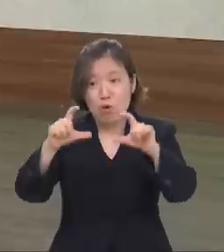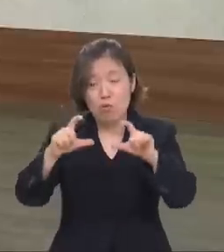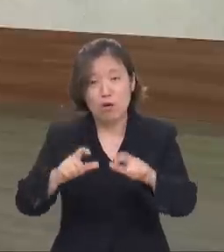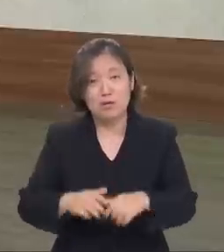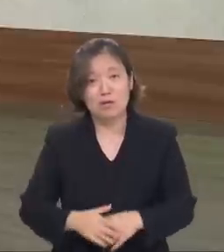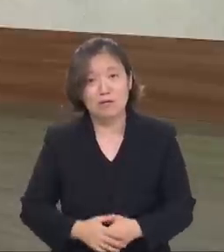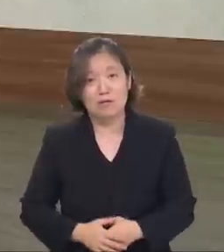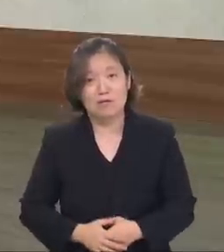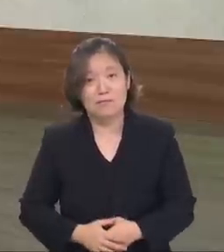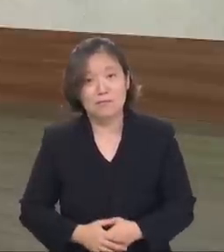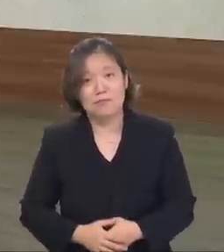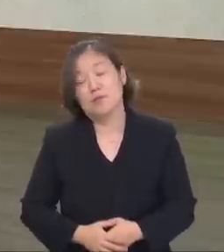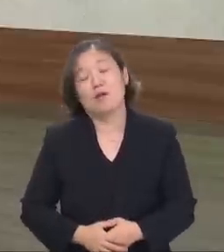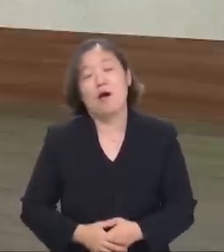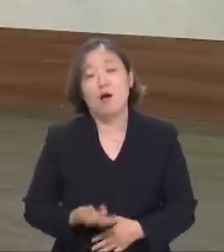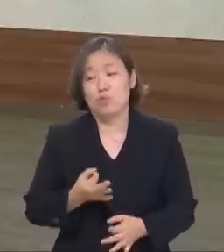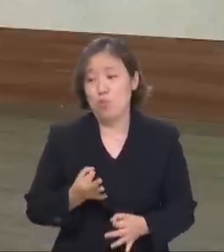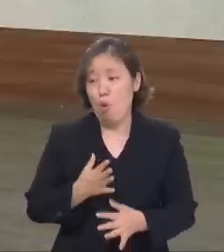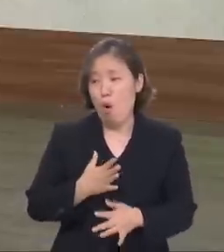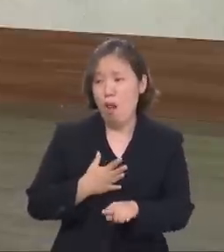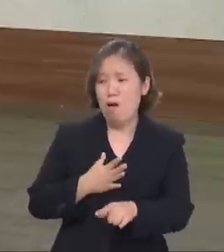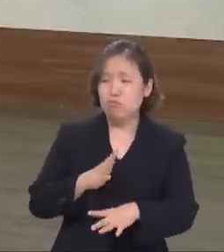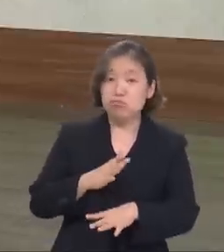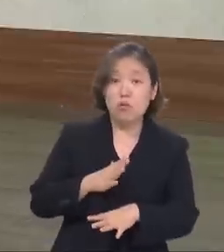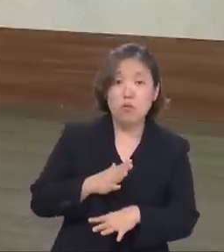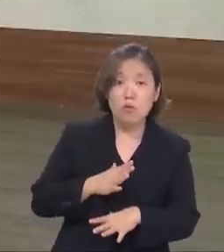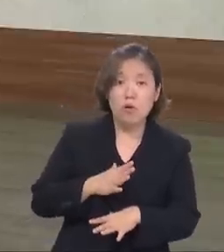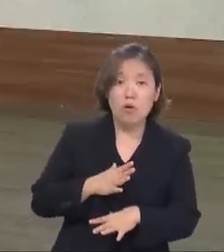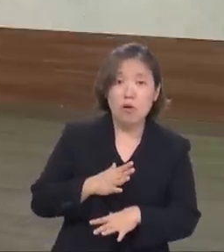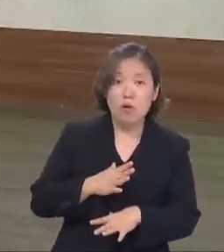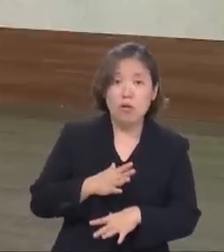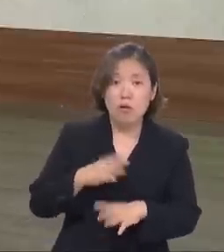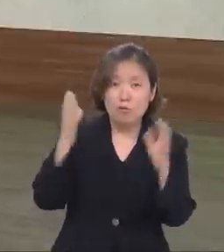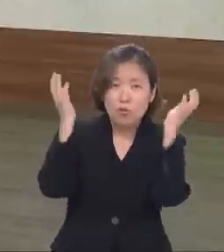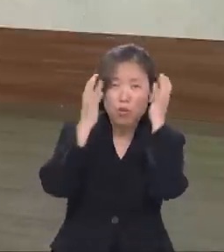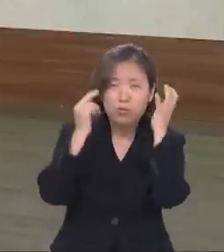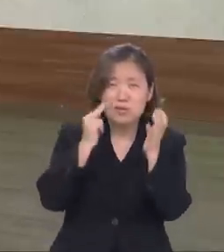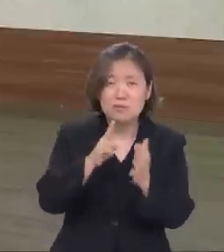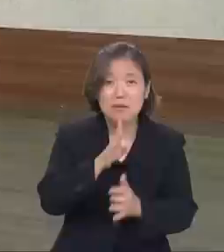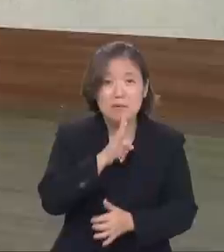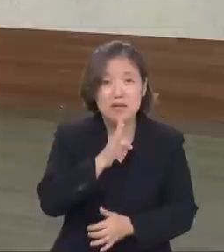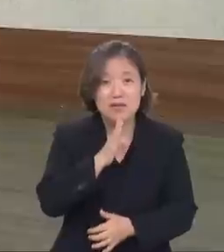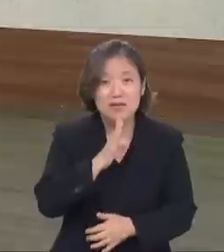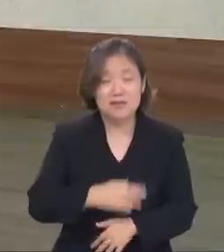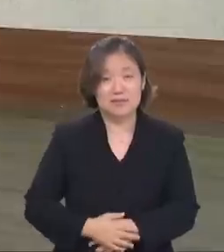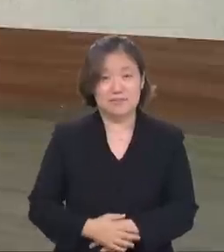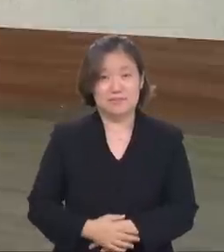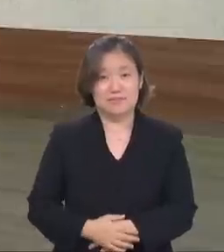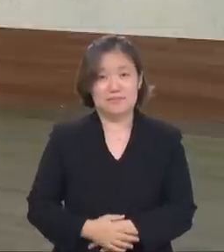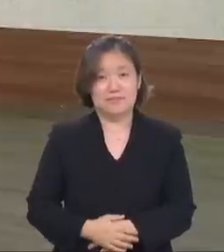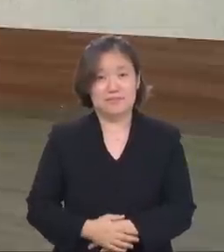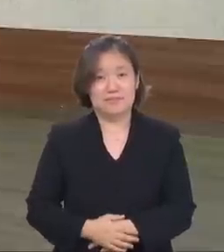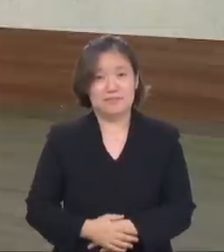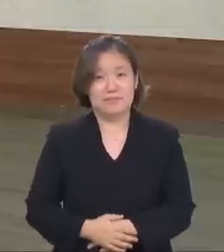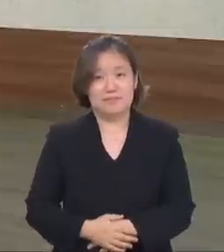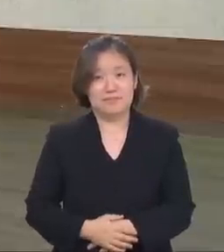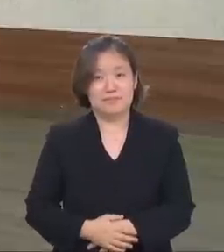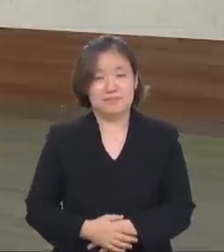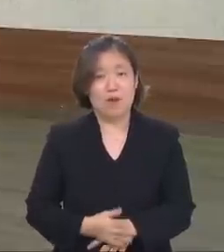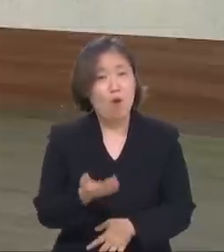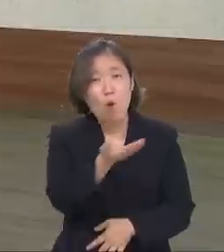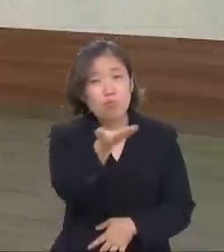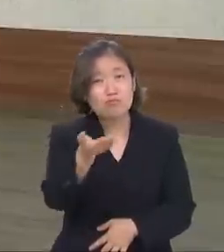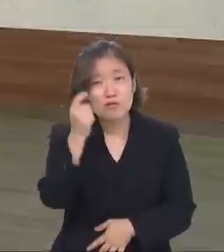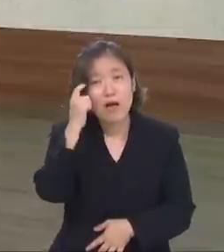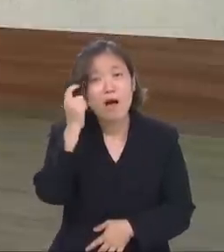얼마나 얼마나 놀라고 얼마나 무섭고 얼마나 고통스러웠을까요 여러분 조금만 더